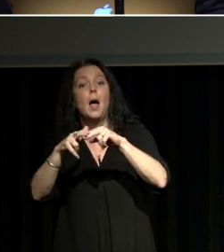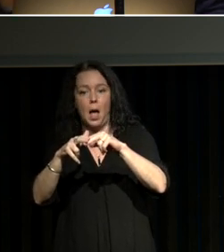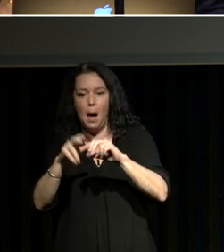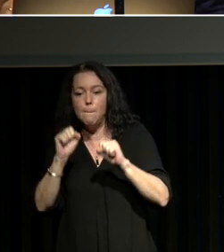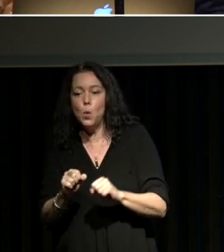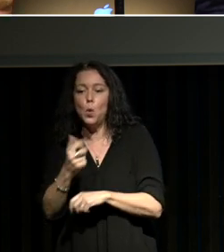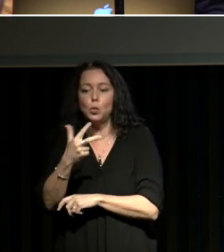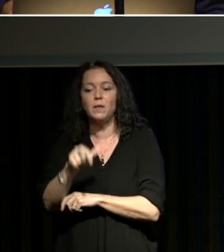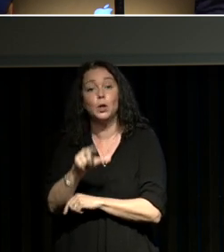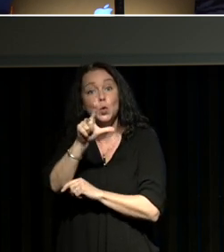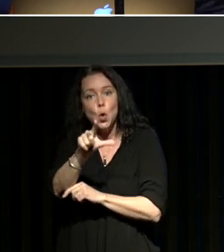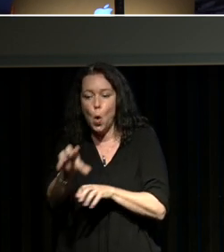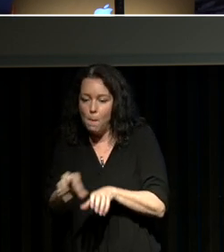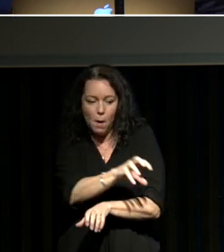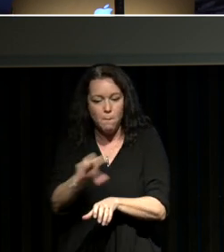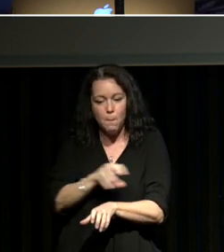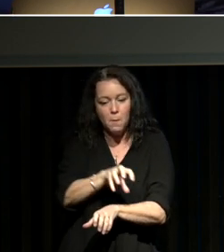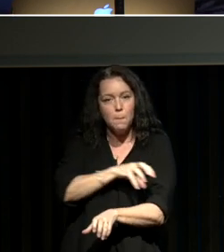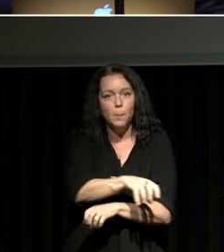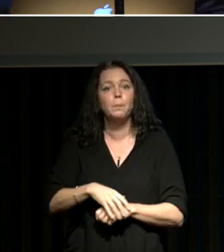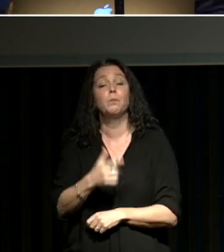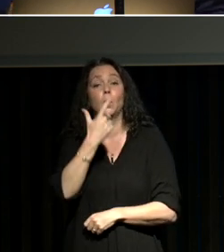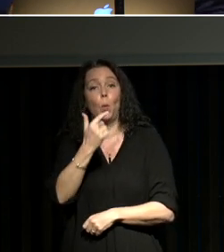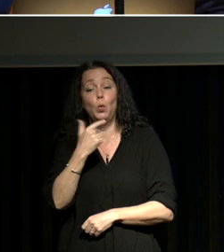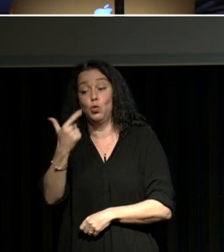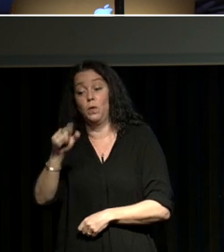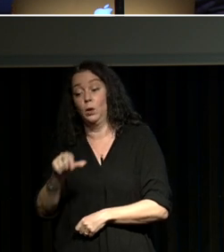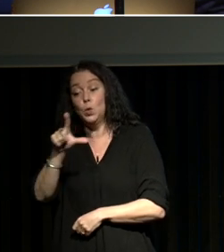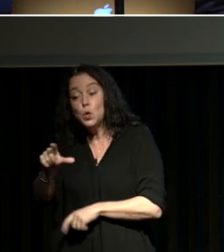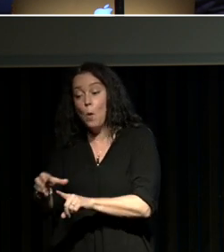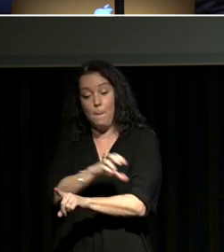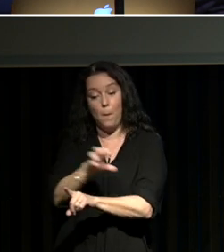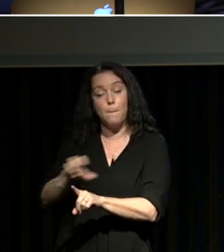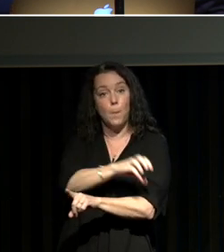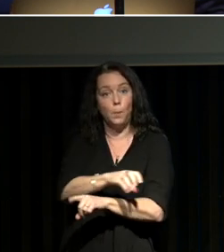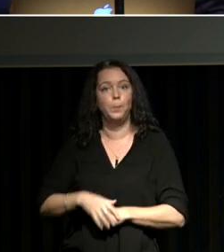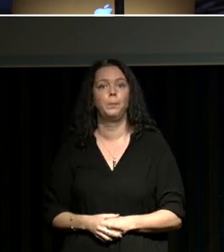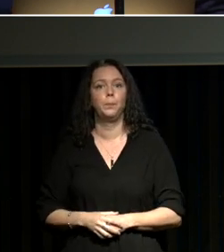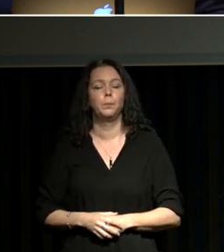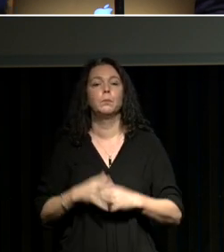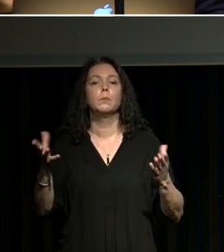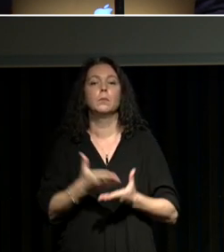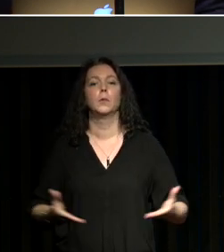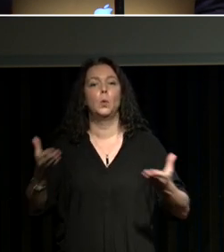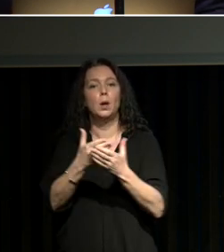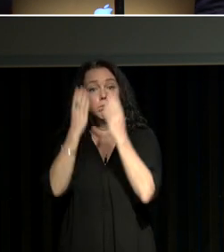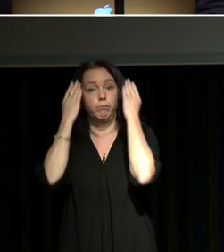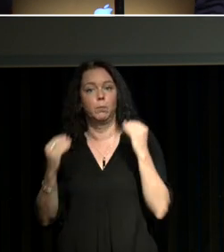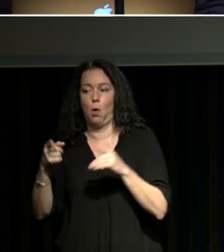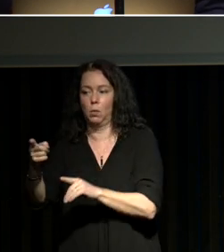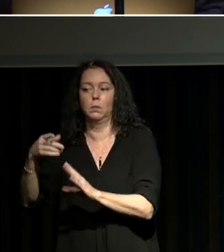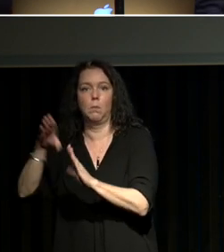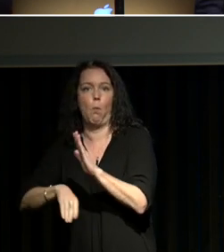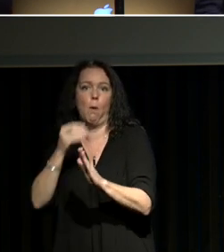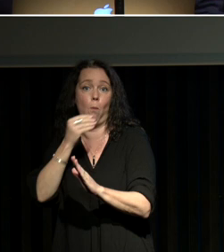moyenne 3,2 greffes, et un donneur en rouge, 2,2 greffes. Donc finalement, la situation aux Pays-Bas est bien moins